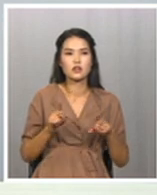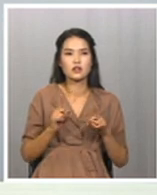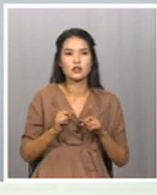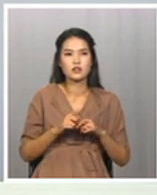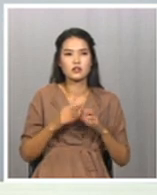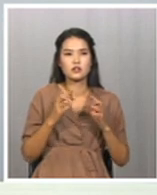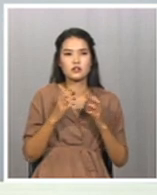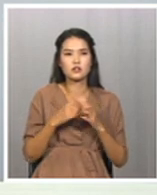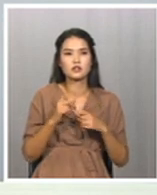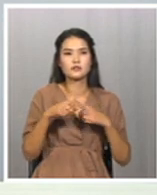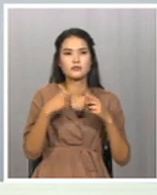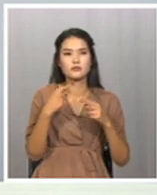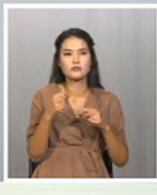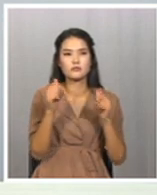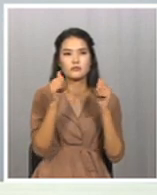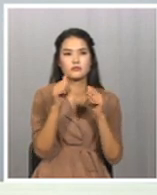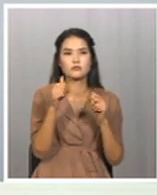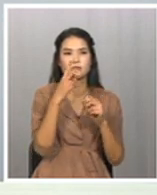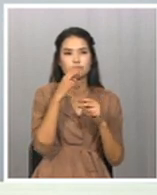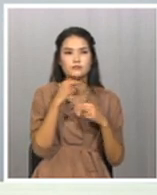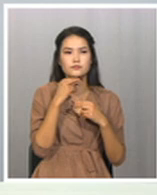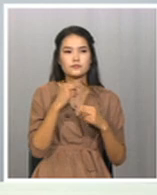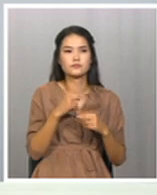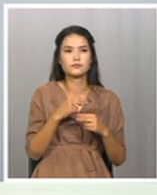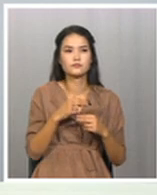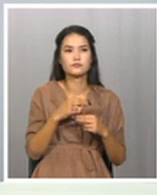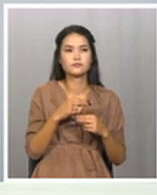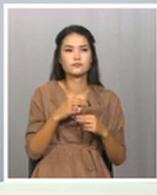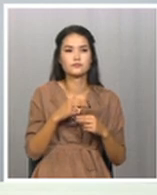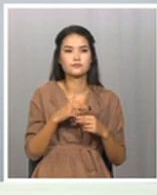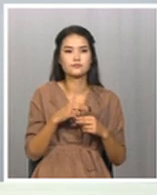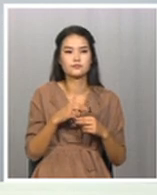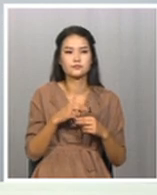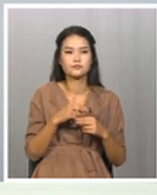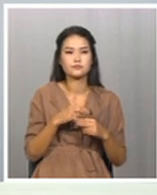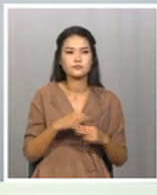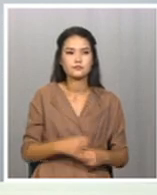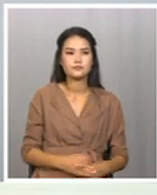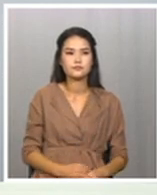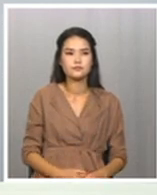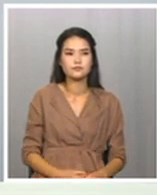қорытындысын келесі химиялық реакция теңдеумен жалғастырып көрейік.